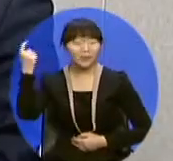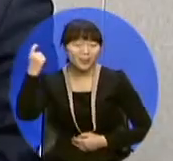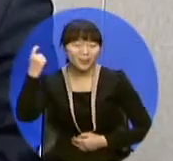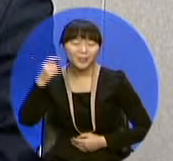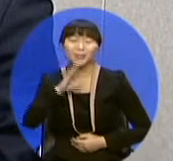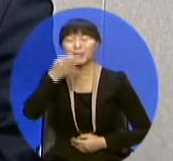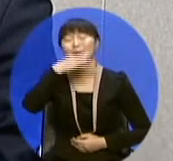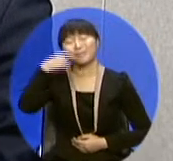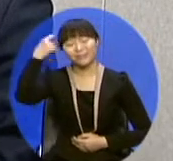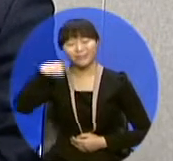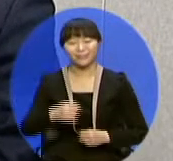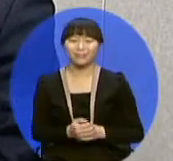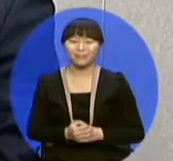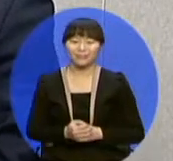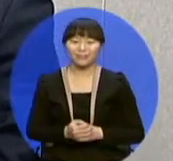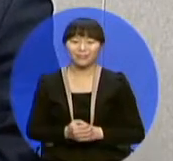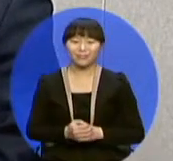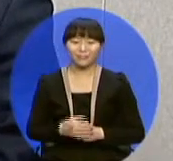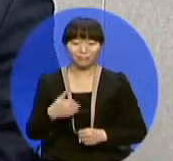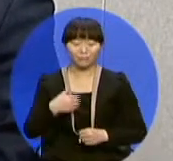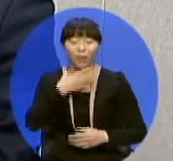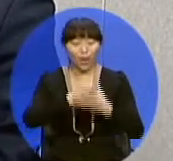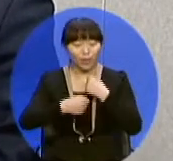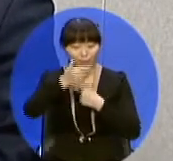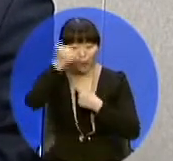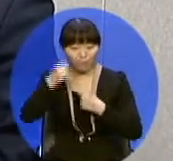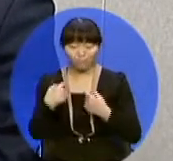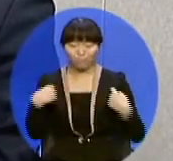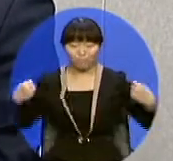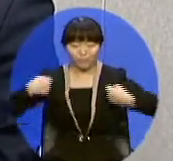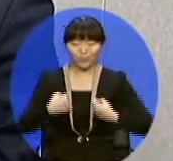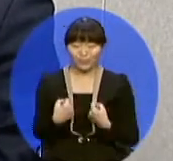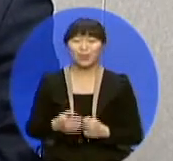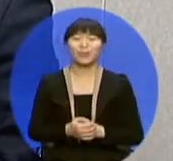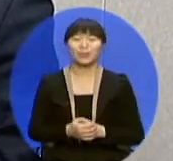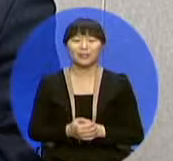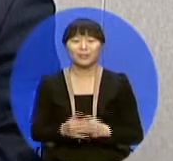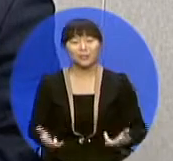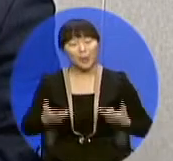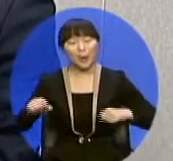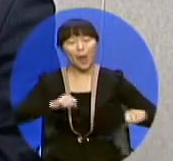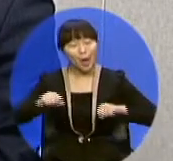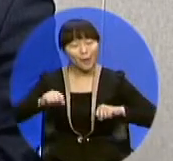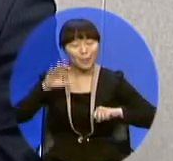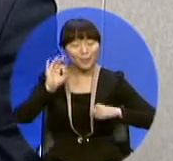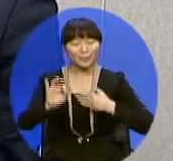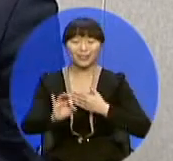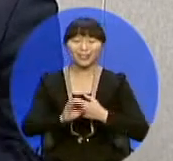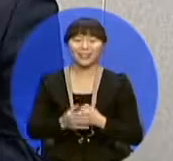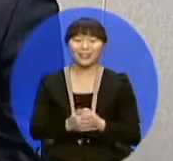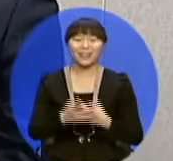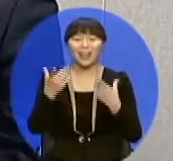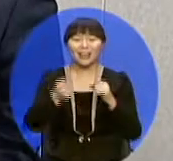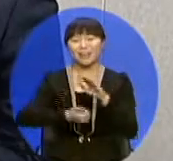보람을 느꼈습니다. 그래서 제가 산타크로스 복장을 하고 그런 자원봉사 활동을 한 것도. 네.